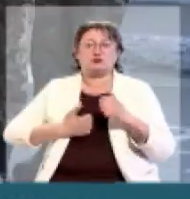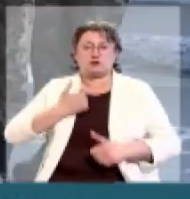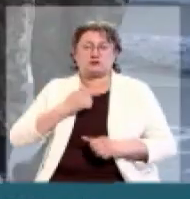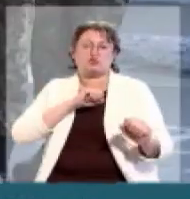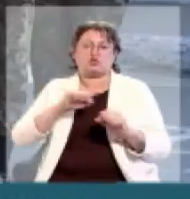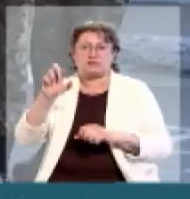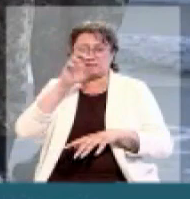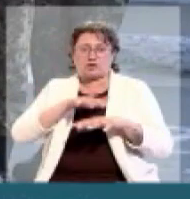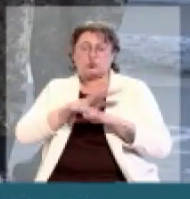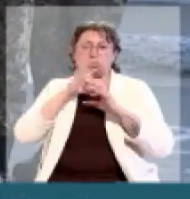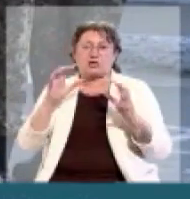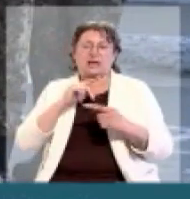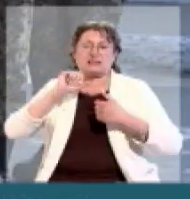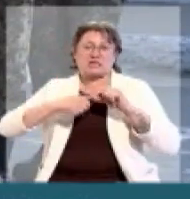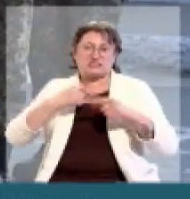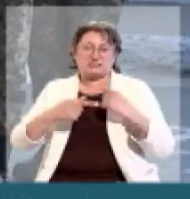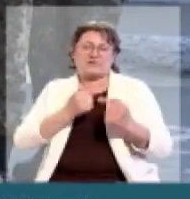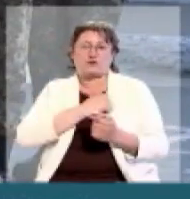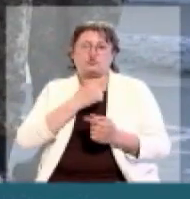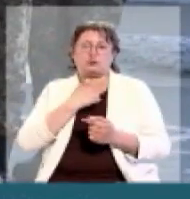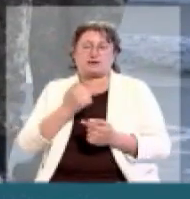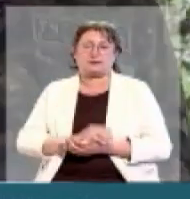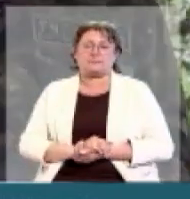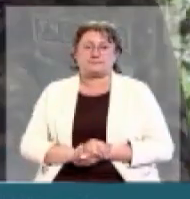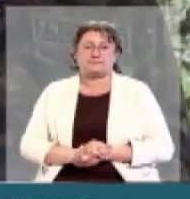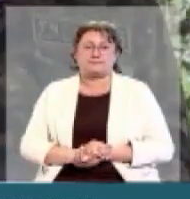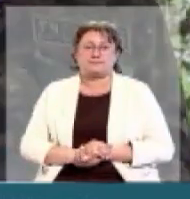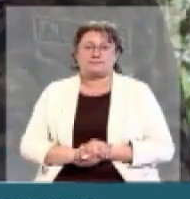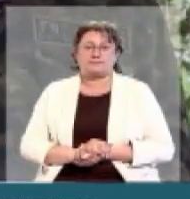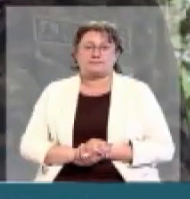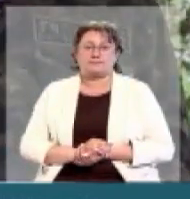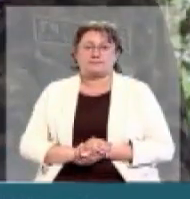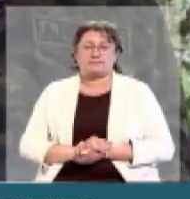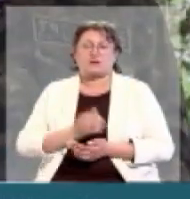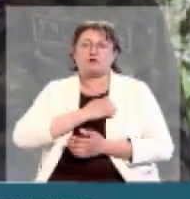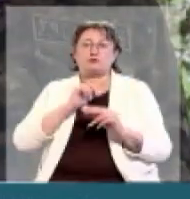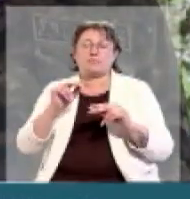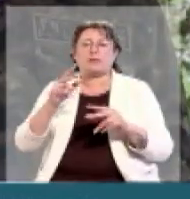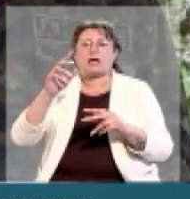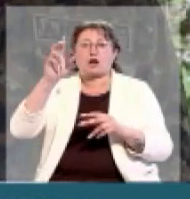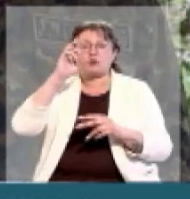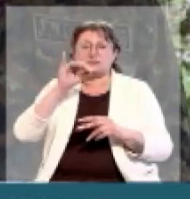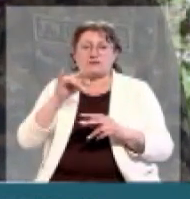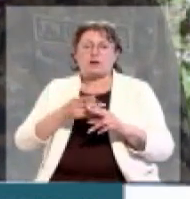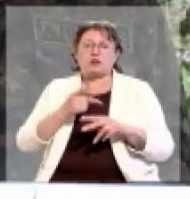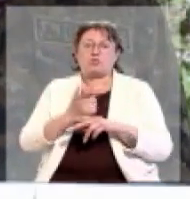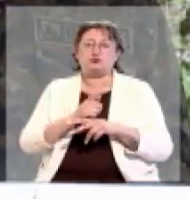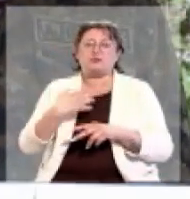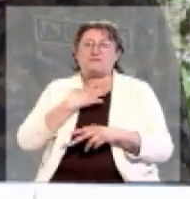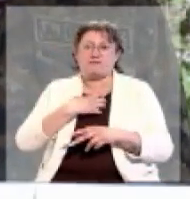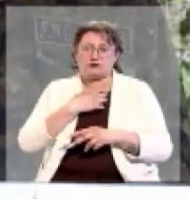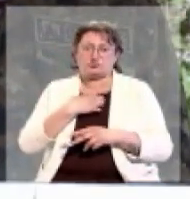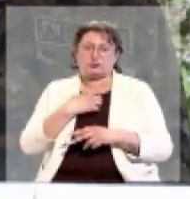честью защищать страну, сохраняя традиции воинской доблести. Государственные символы Казахстана – это очень